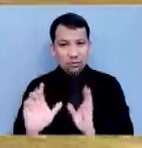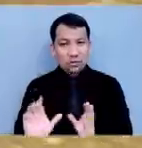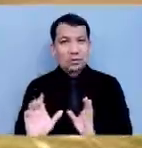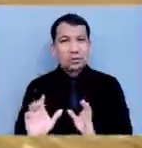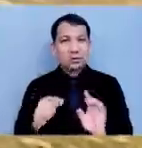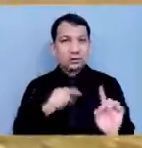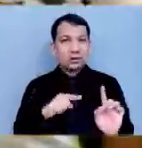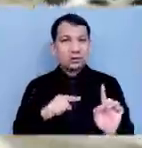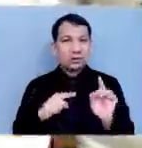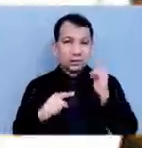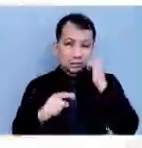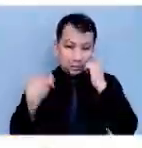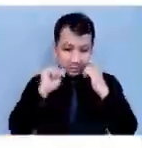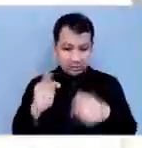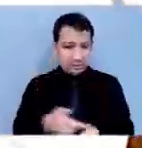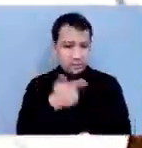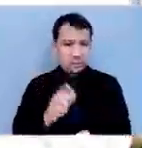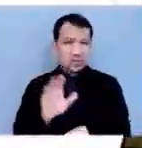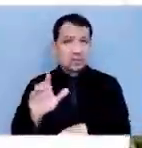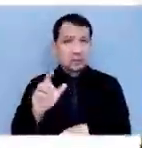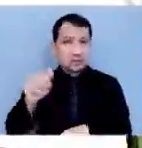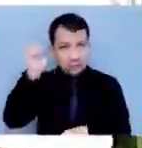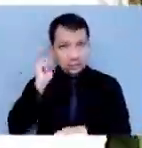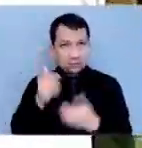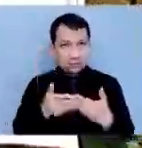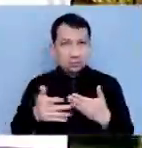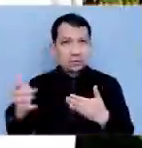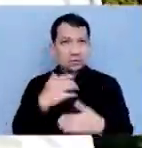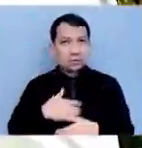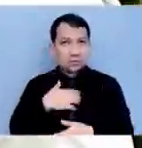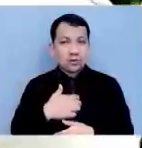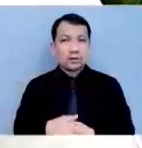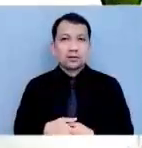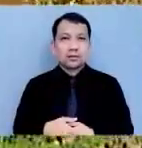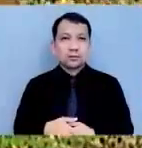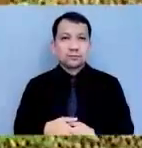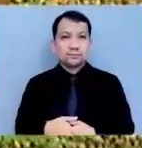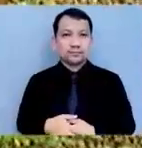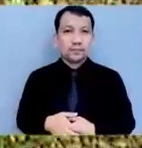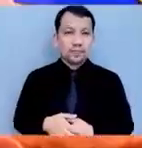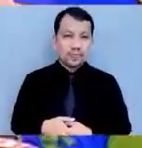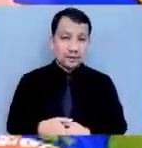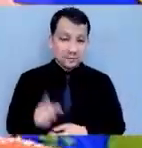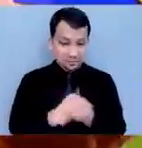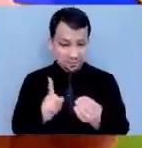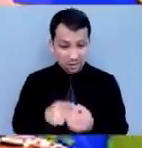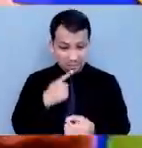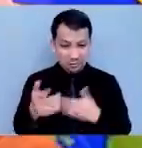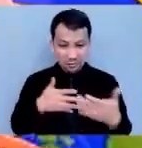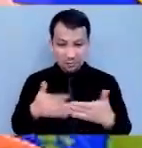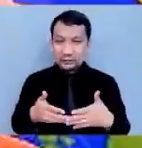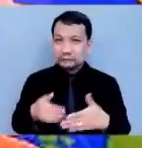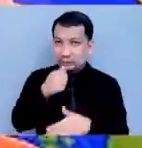pa ni Remulla, pinatatagal lang ni Teves ang pag-usad ng reklamo. They keep crying out about everything, but they're trying to